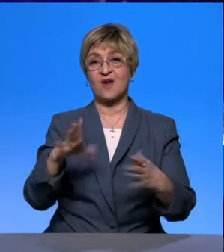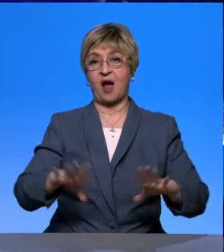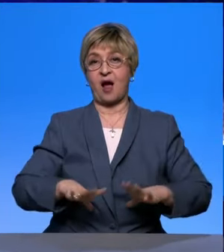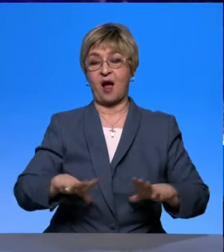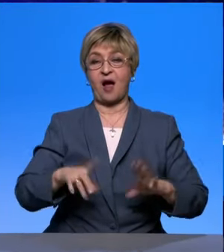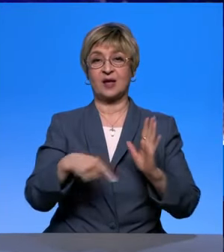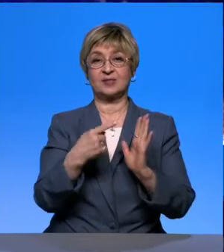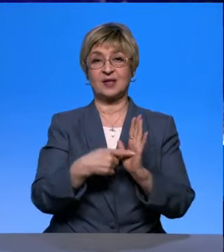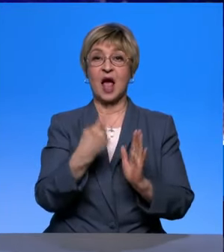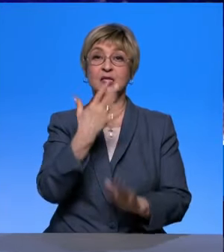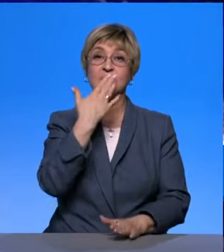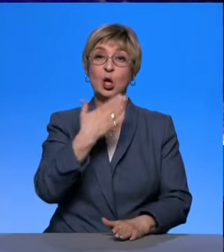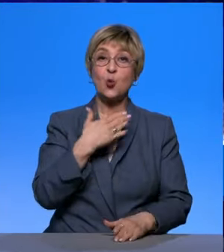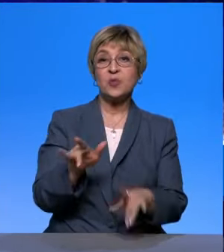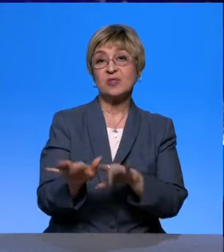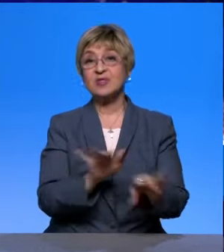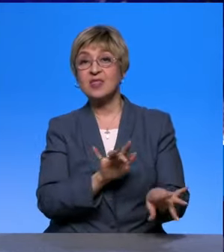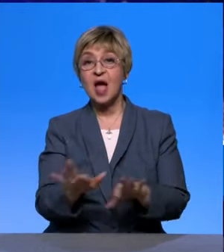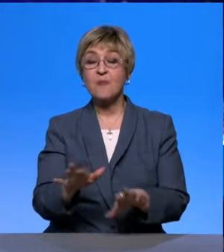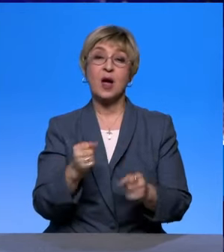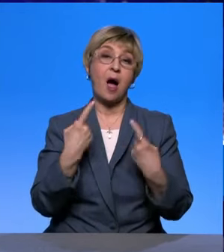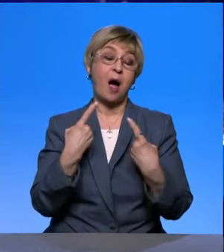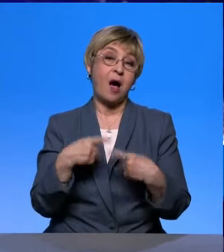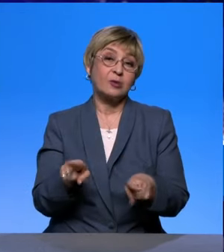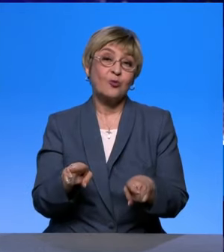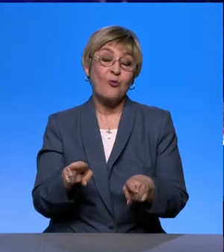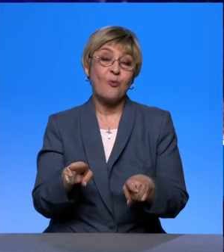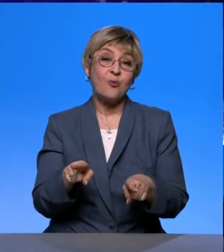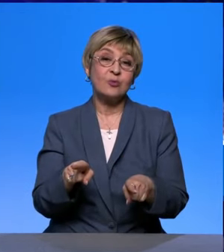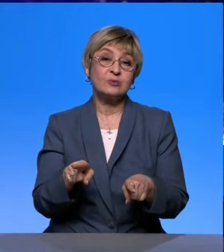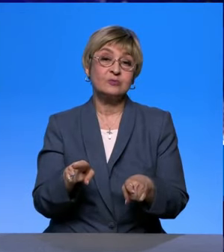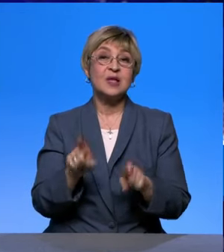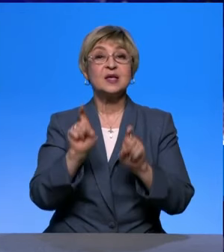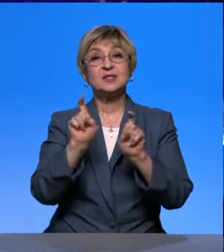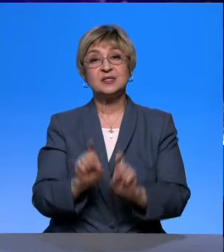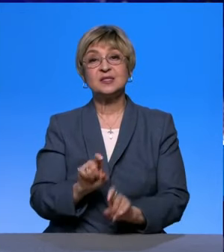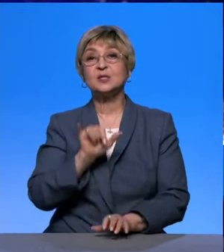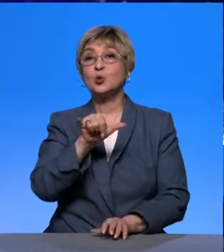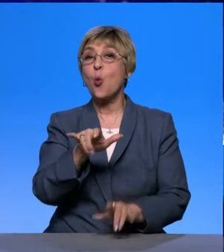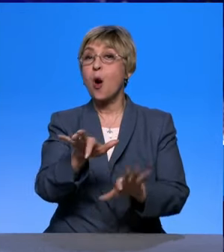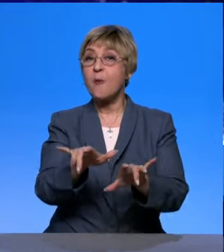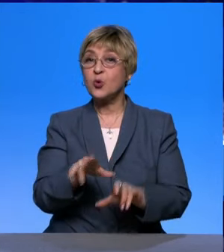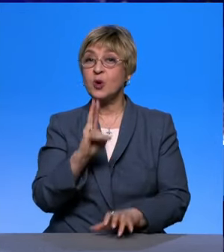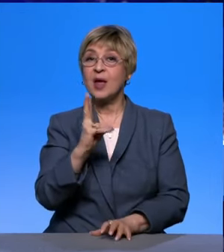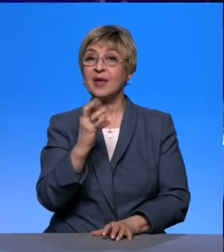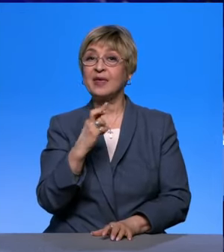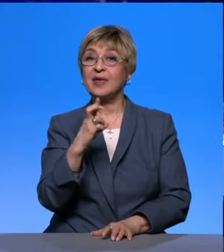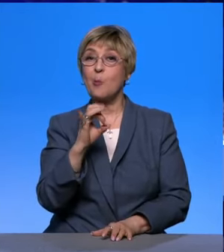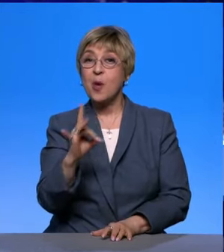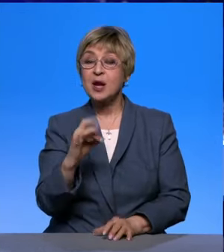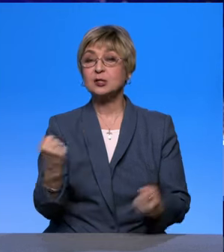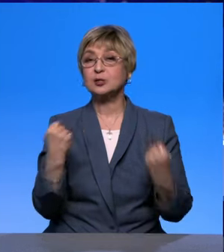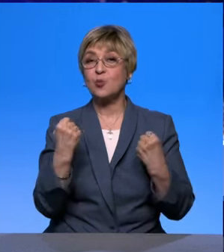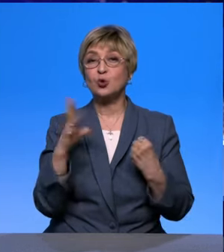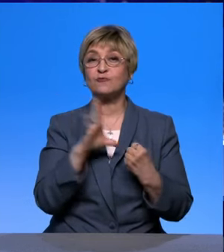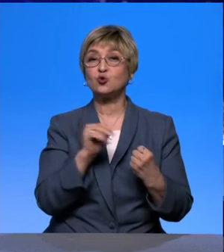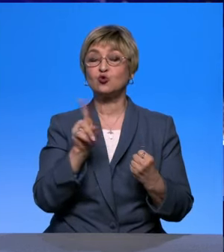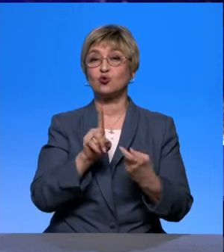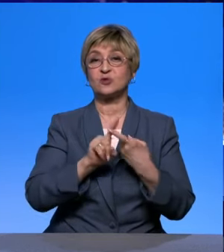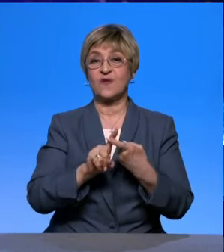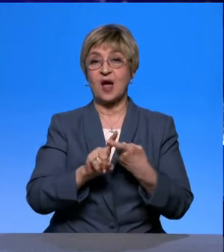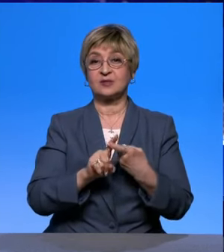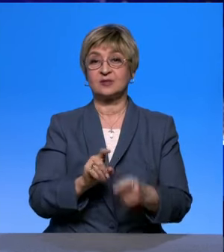один любит динамику, другой вот сидеть у компьютера, да, киберспорт и все, что связано. Вот, допустим, в Dota,